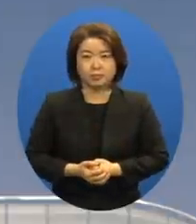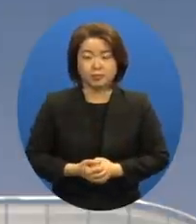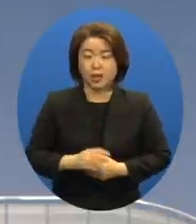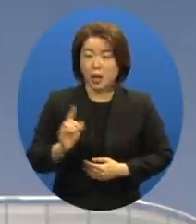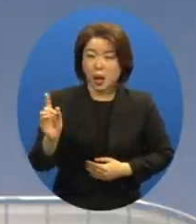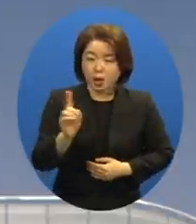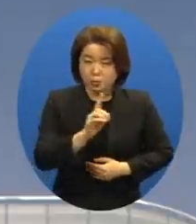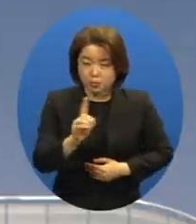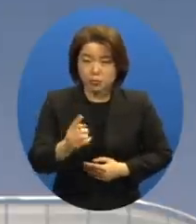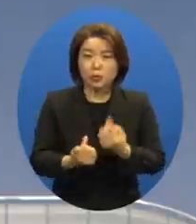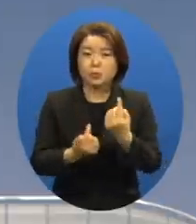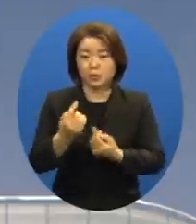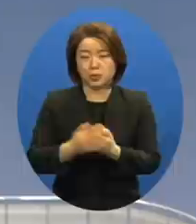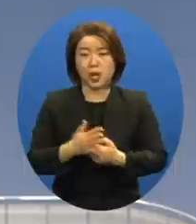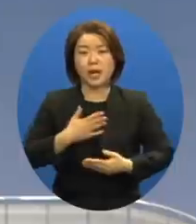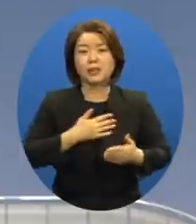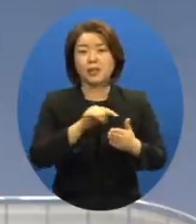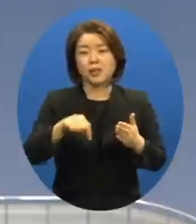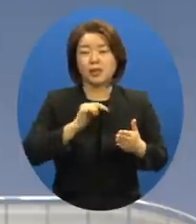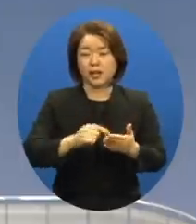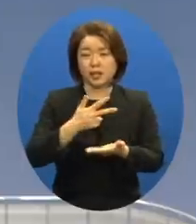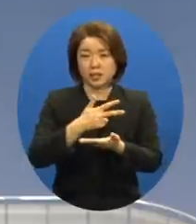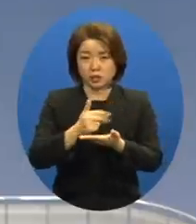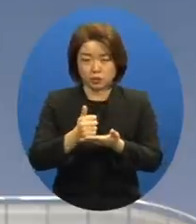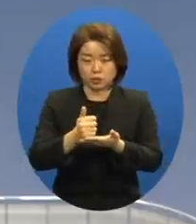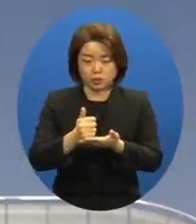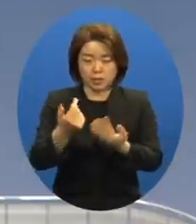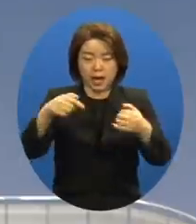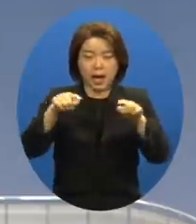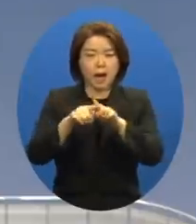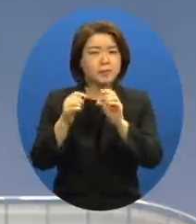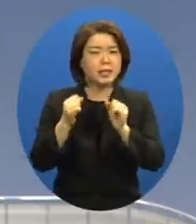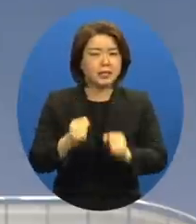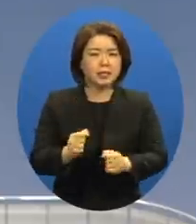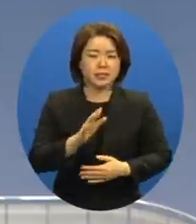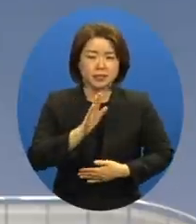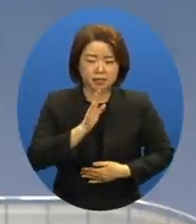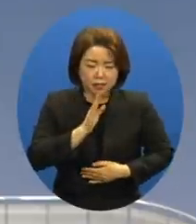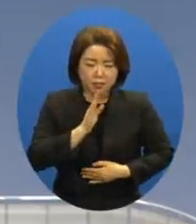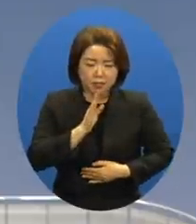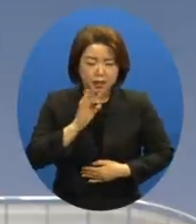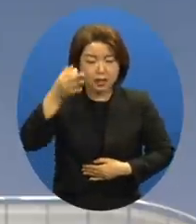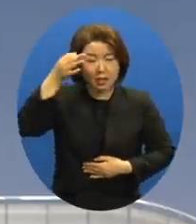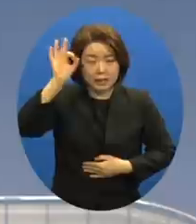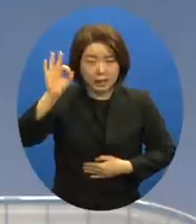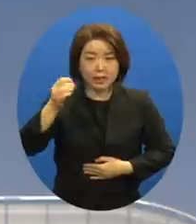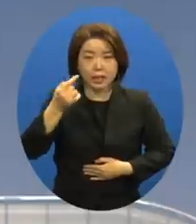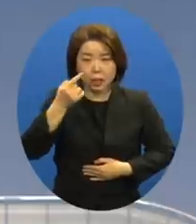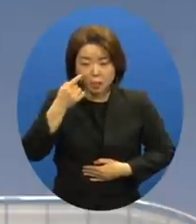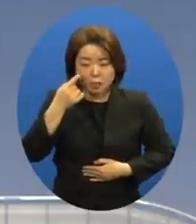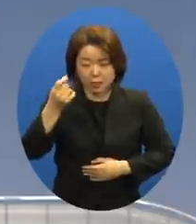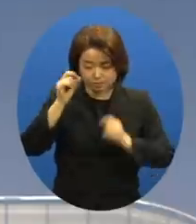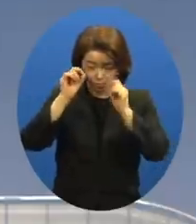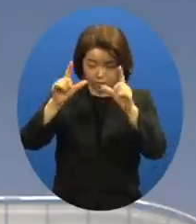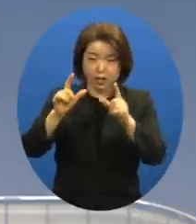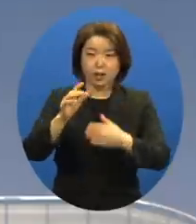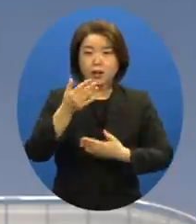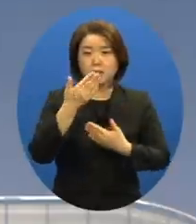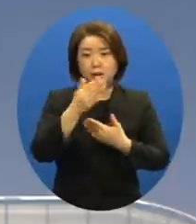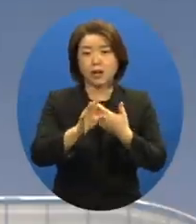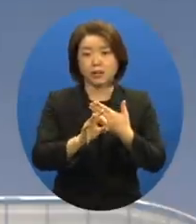무엇보다도 우리 안에 주님의 함께 계신 것이 정말 깨달아 지고 눈이 뜨인 다면